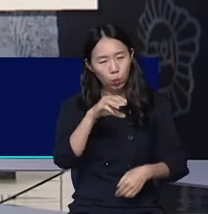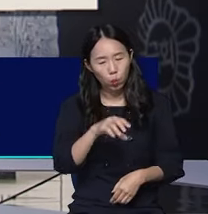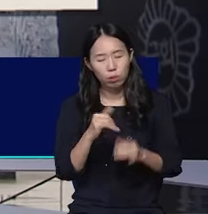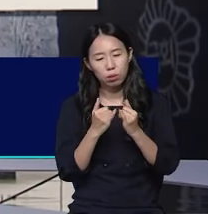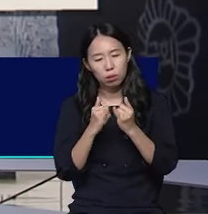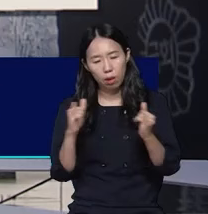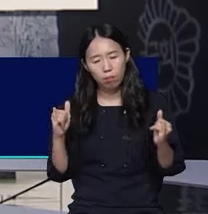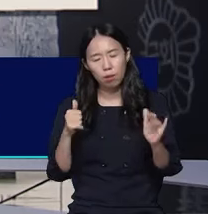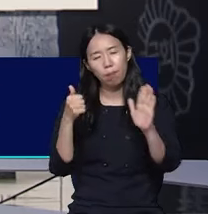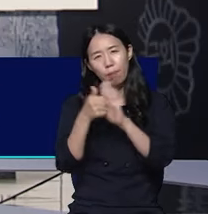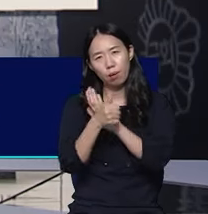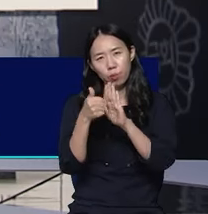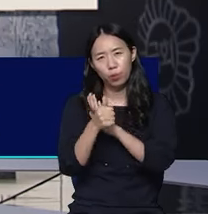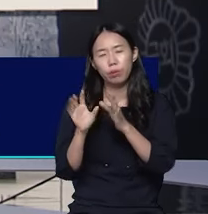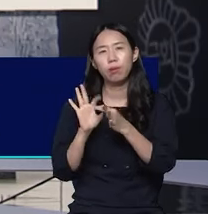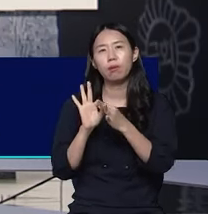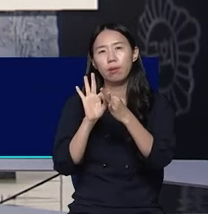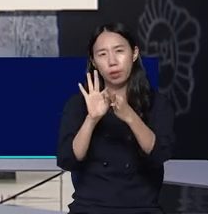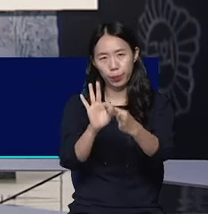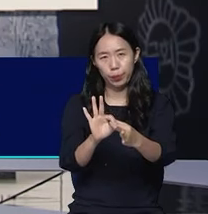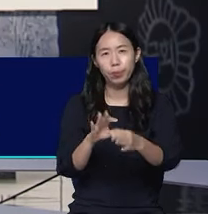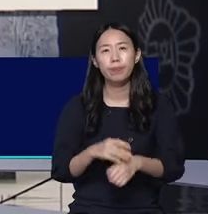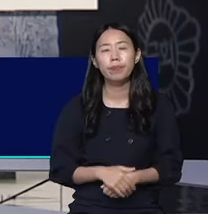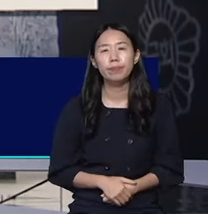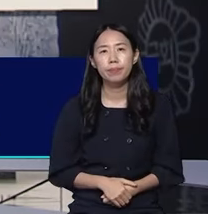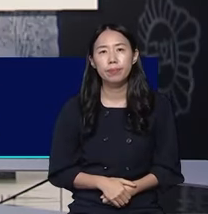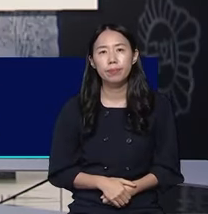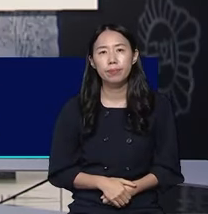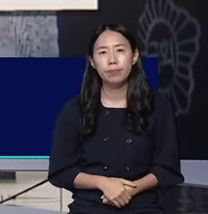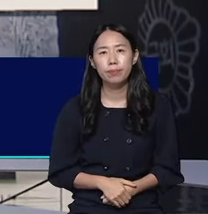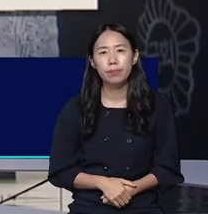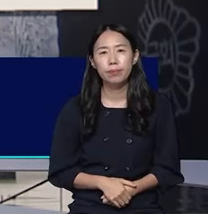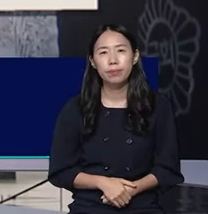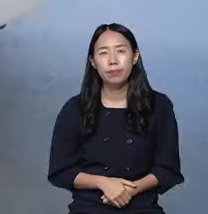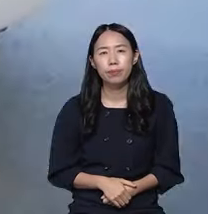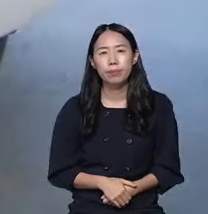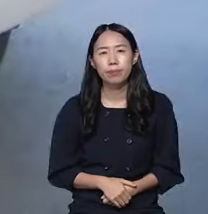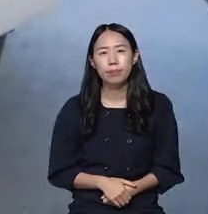발길이 이어졌습니다. 박승현 기자가 취재했습니다.